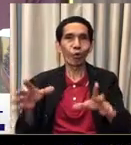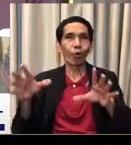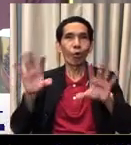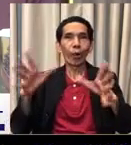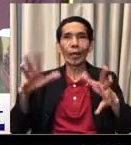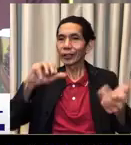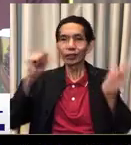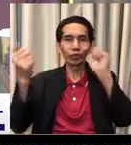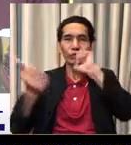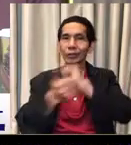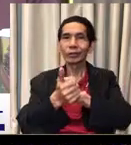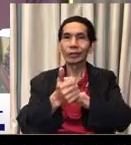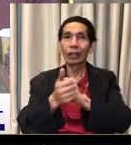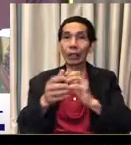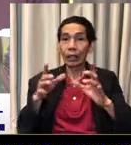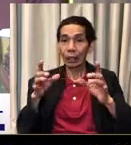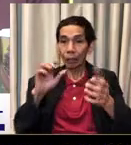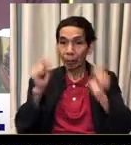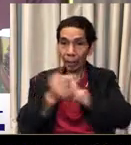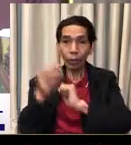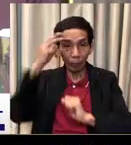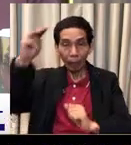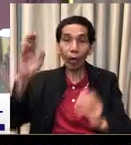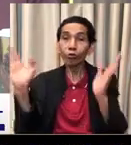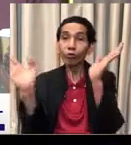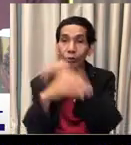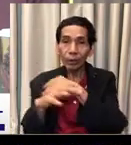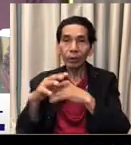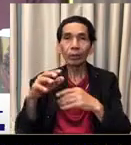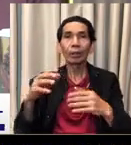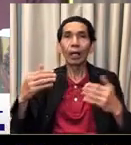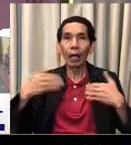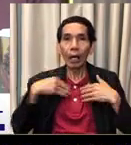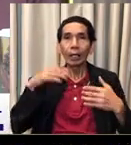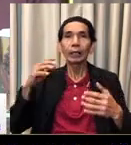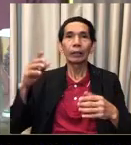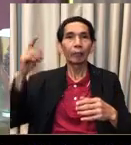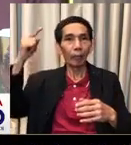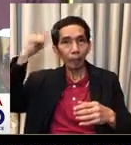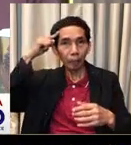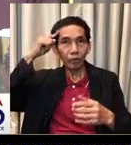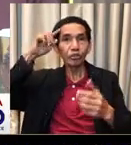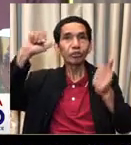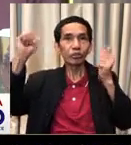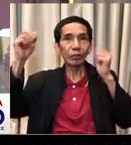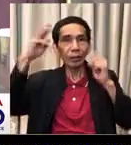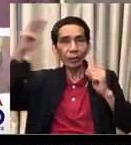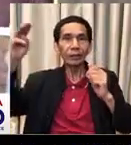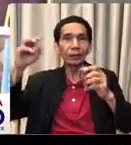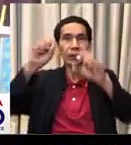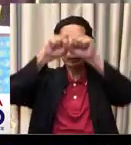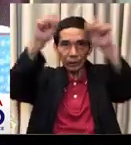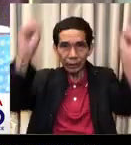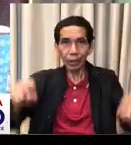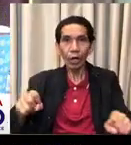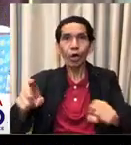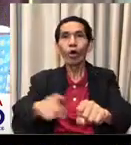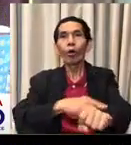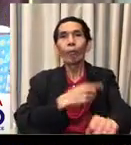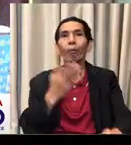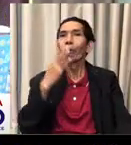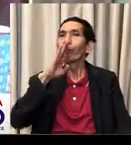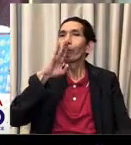nagbago. Nagbabago lang mayor. Kaya nagbabago utaw. Pero yung sistema, lokbo pa